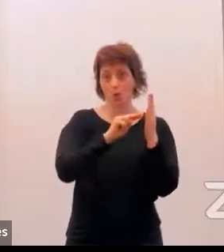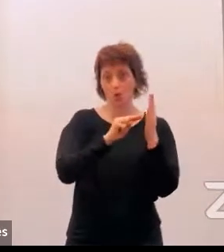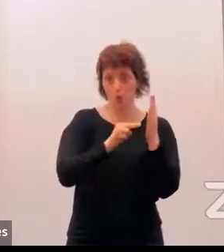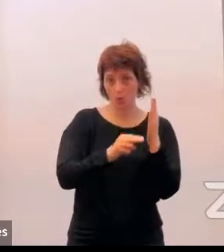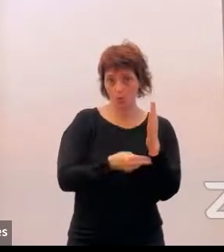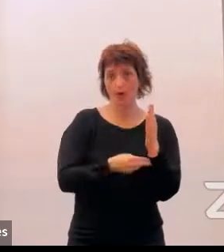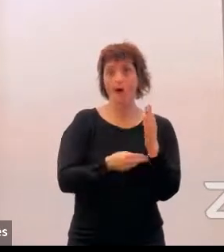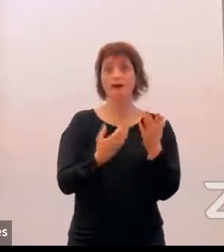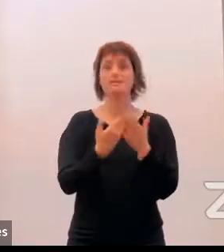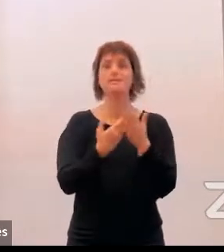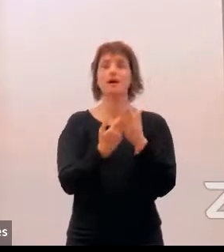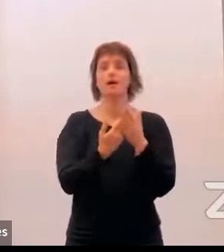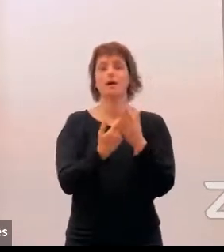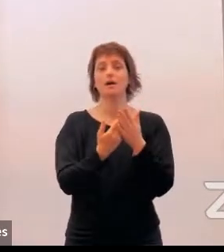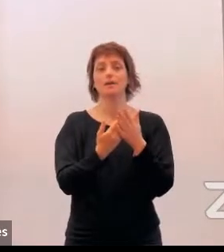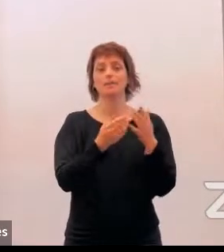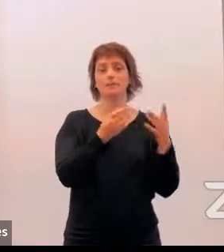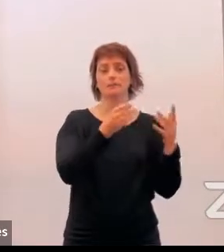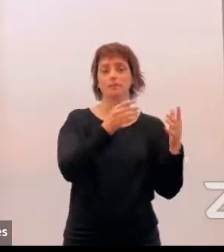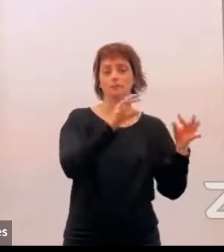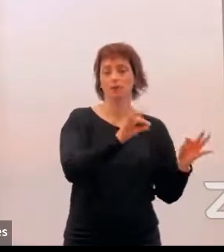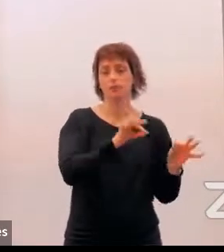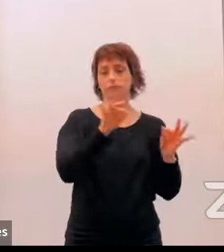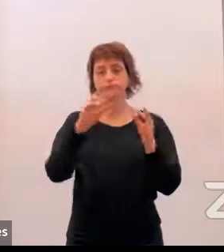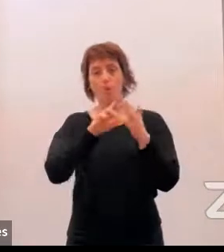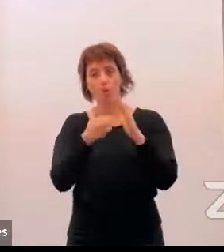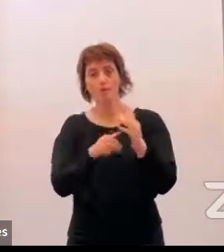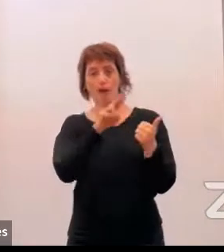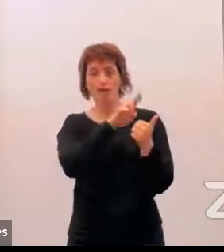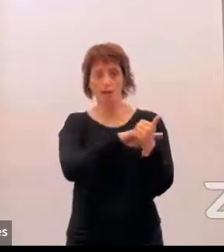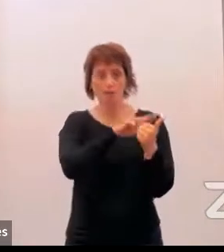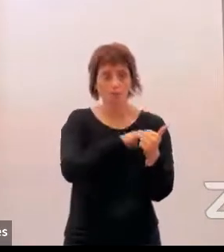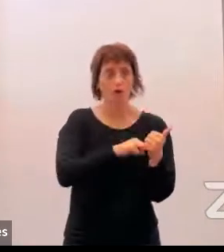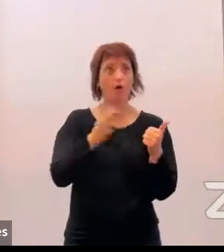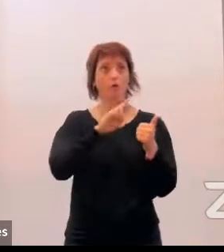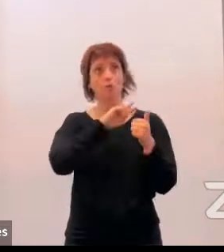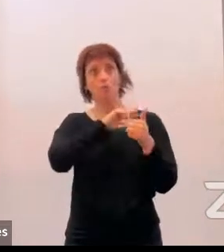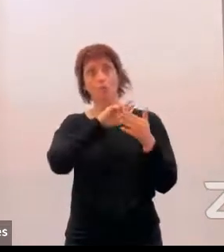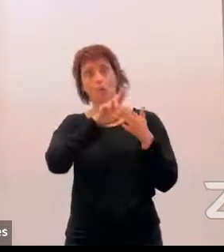partie ressources, le transfert de tous les contrats d'assurance, des bâtiments